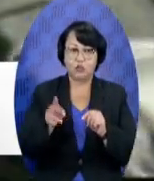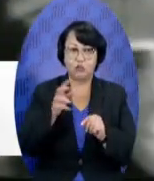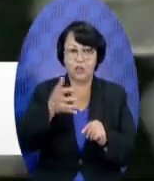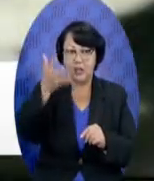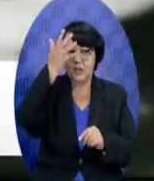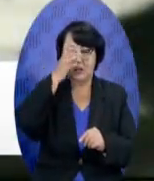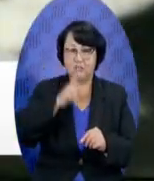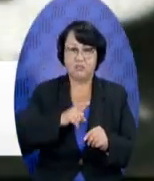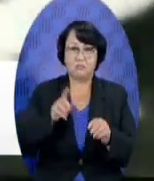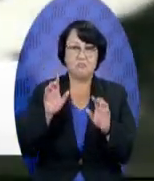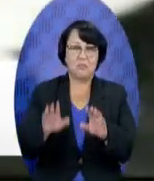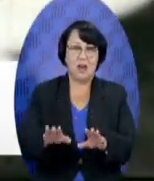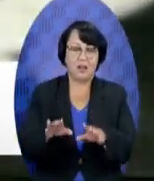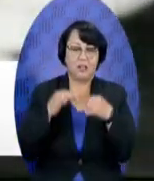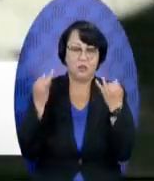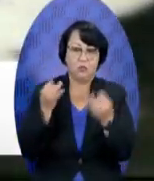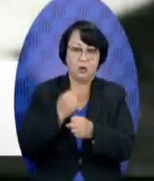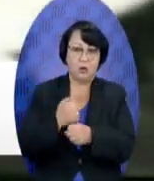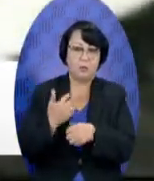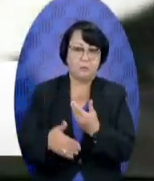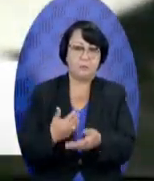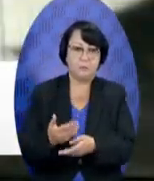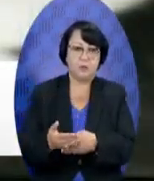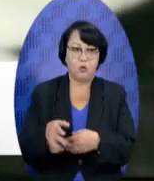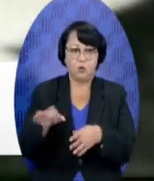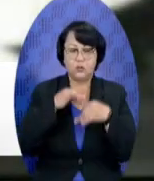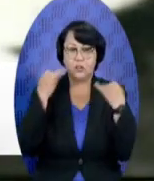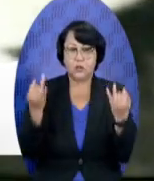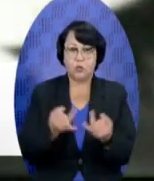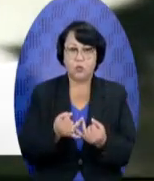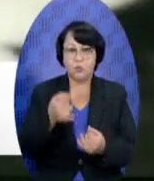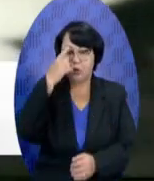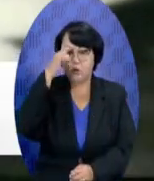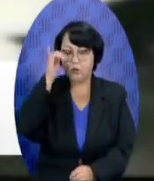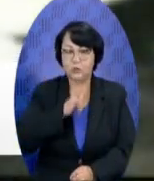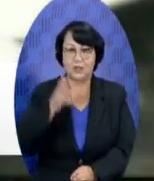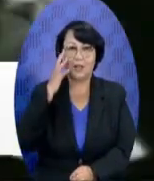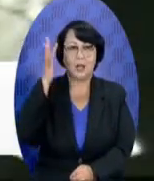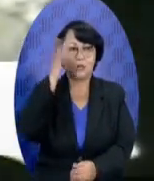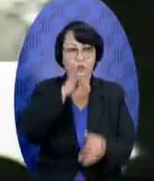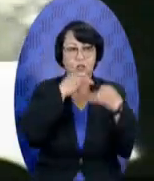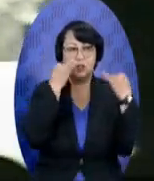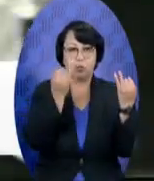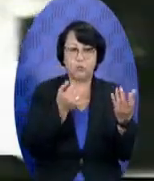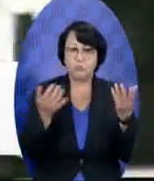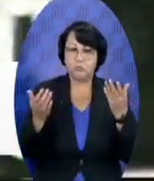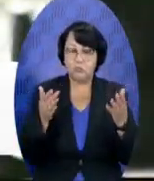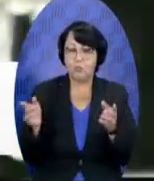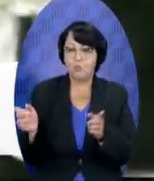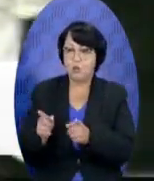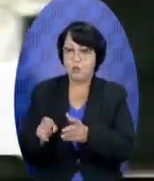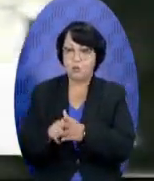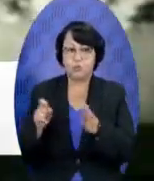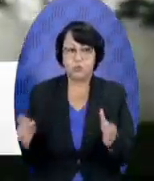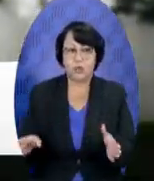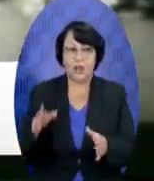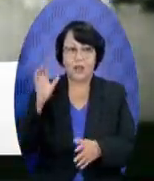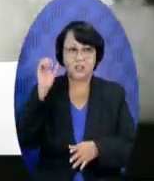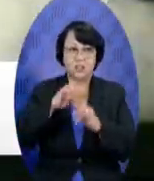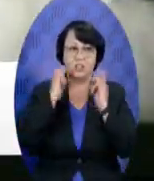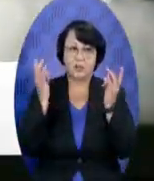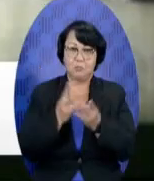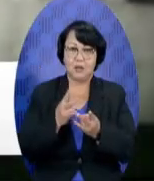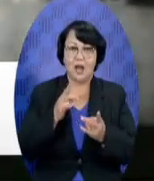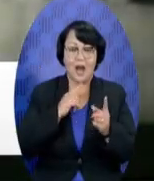болох улсын бага хурлыг байгуулсан юм. Манай улсын парламентийн хөгжлийн түүх бусад улстай харьцуулахад богиночгүй улсын бага хурал ардчилсан нийгмийн